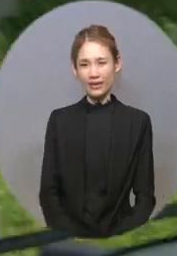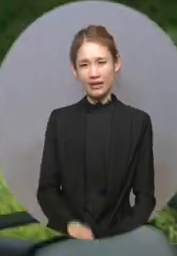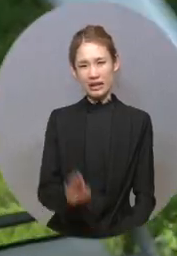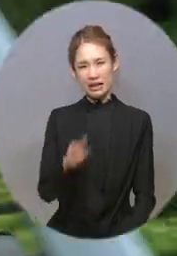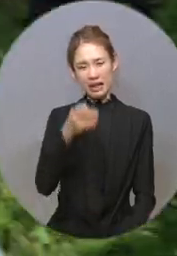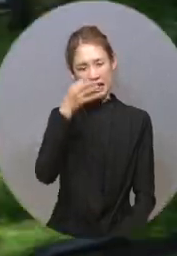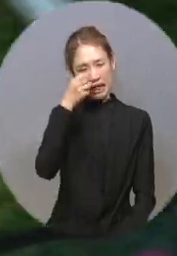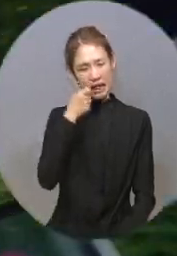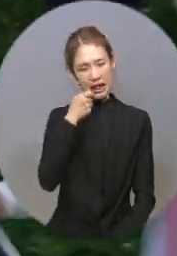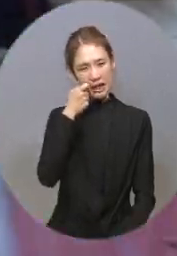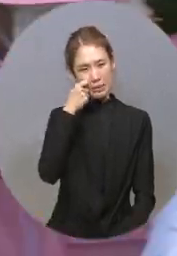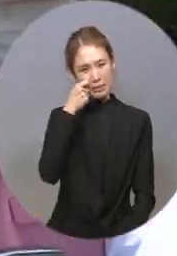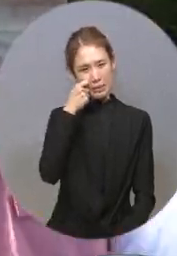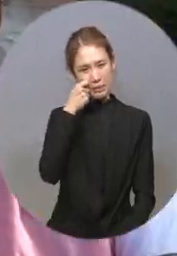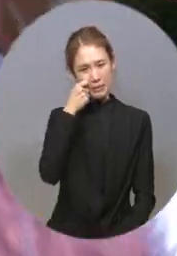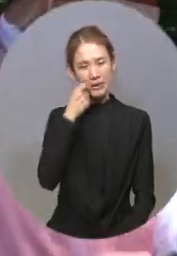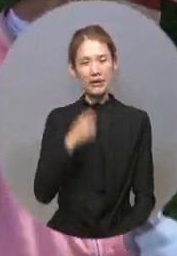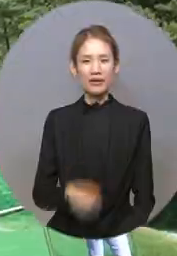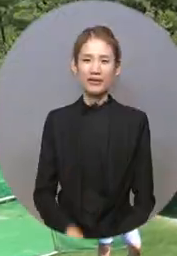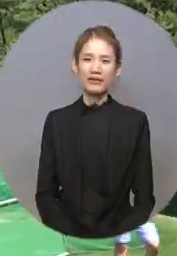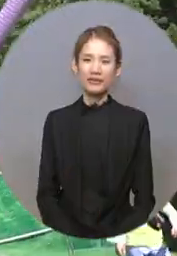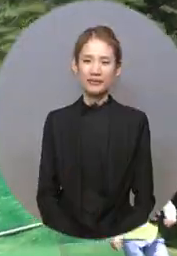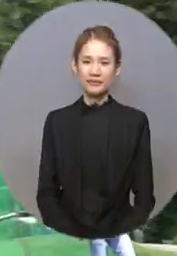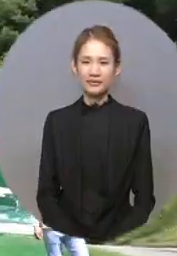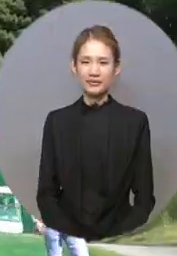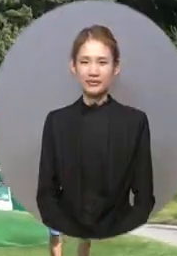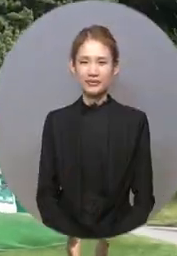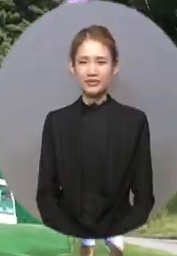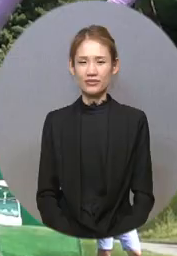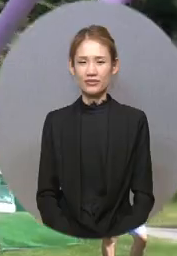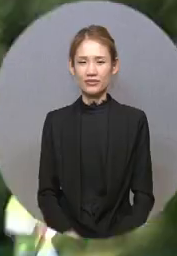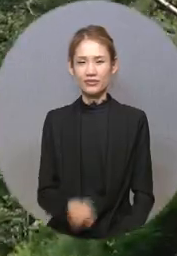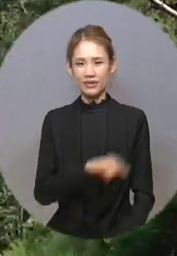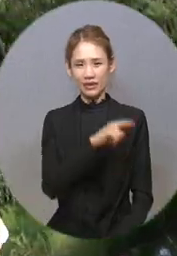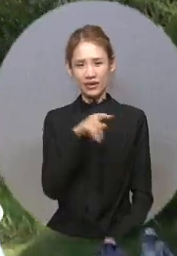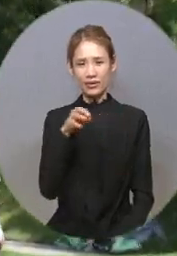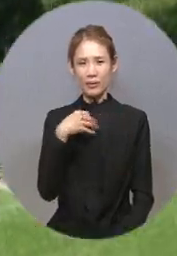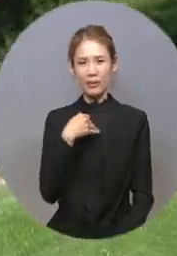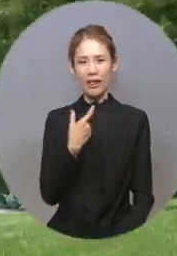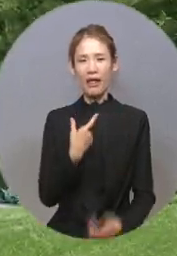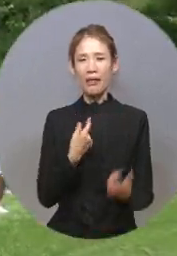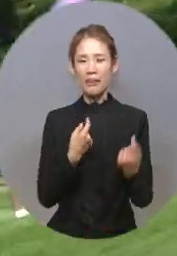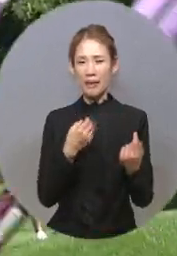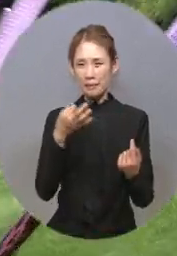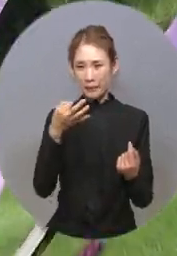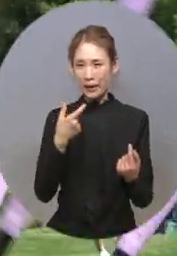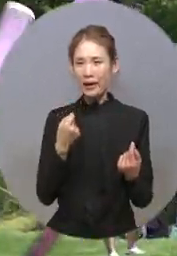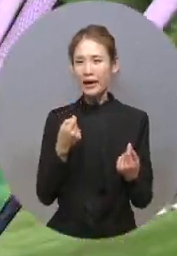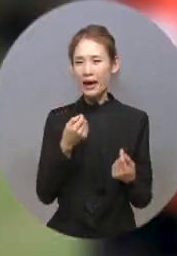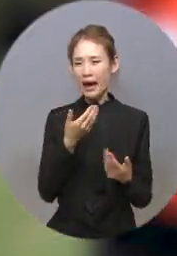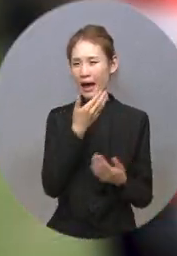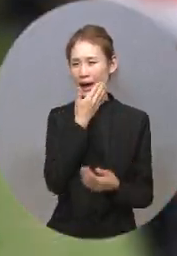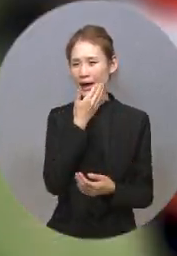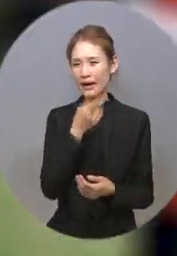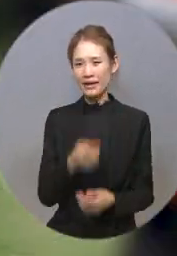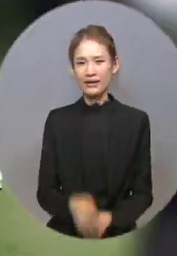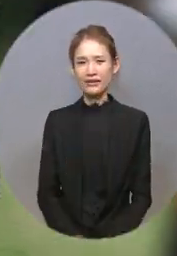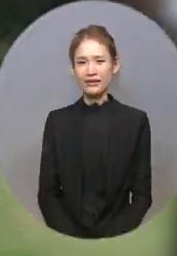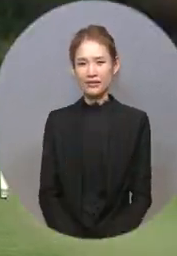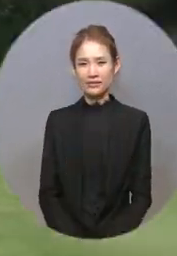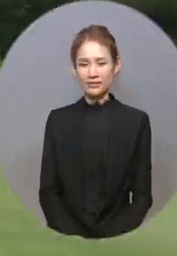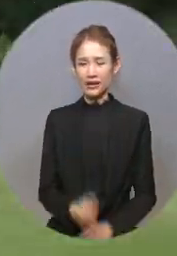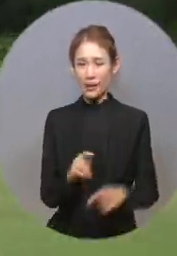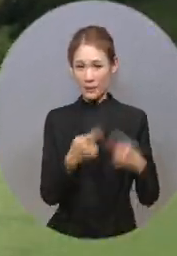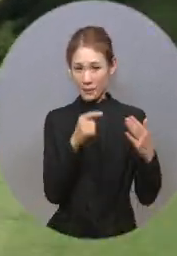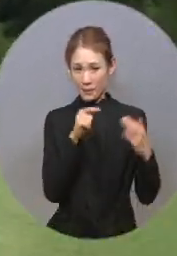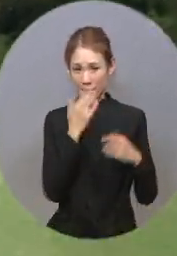나 어떡해. 왜 다 저들의 돈이 내 돈 같냐. 아까워. 너 온 된다.